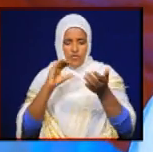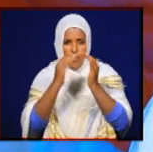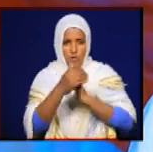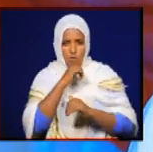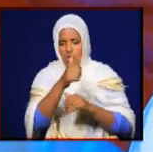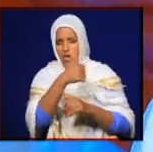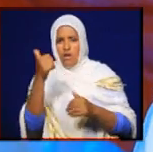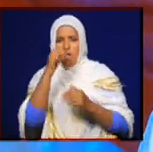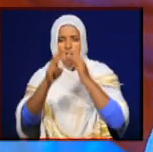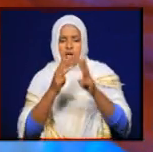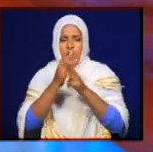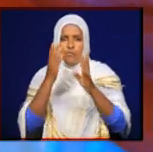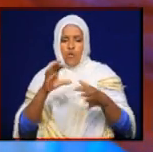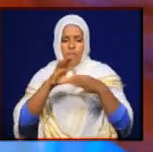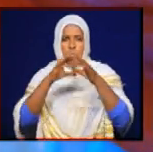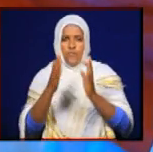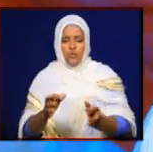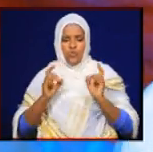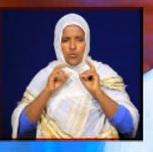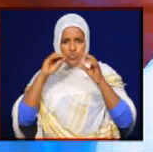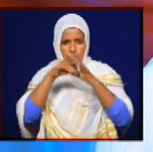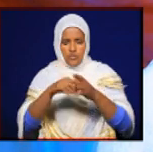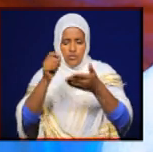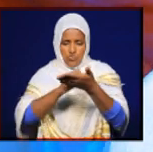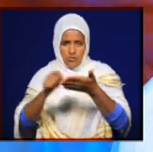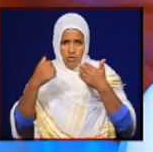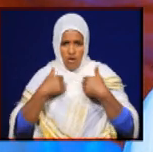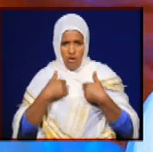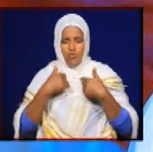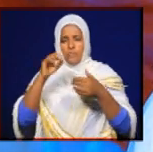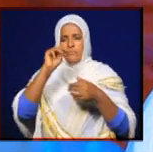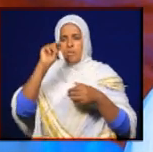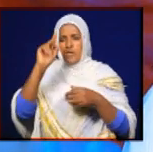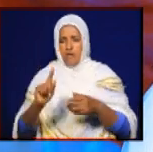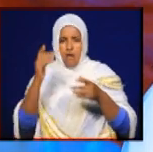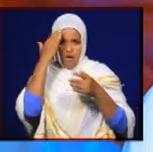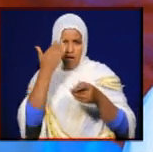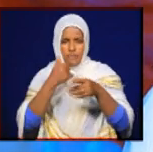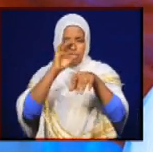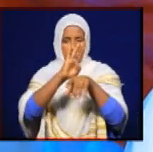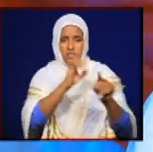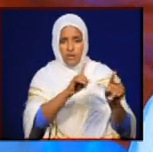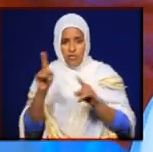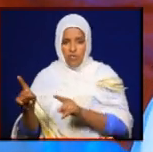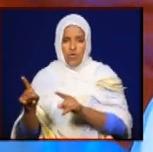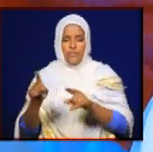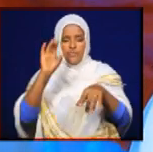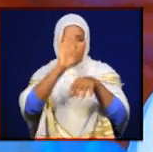መንፈሳዊ ባይሆን ሌላ ዓለማዊ ማህበራዊ ህይወትም ውስጥ ስነ ጽሁፍ ያለውን ሚና እናውቃለን እና ቤተክርስቲያናችን